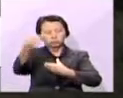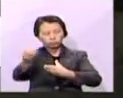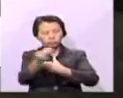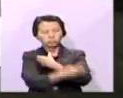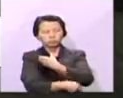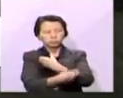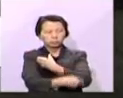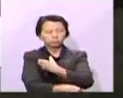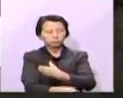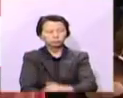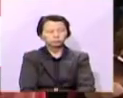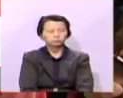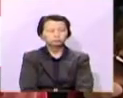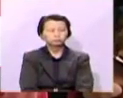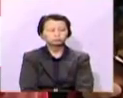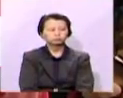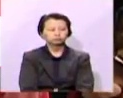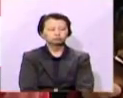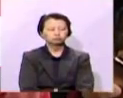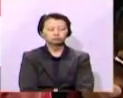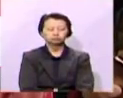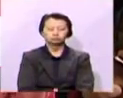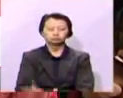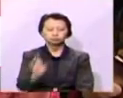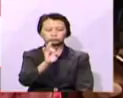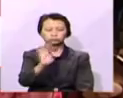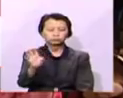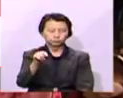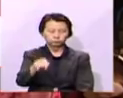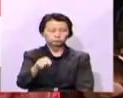negeri. Inilah satu